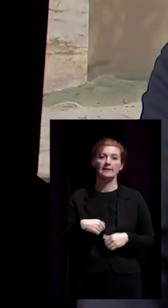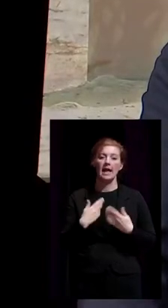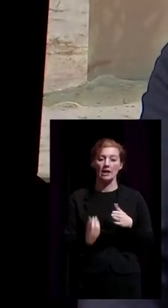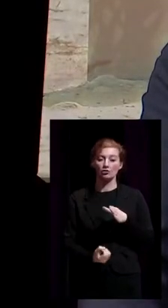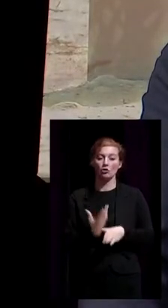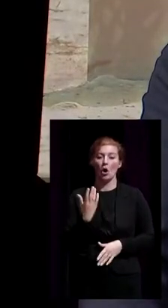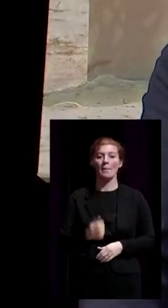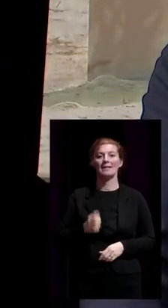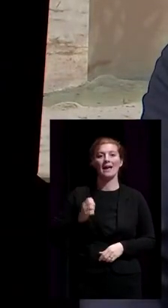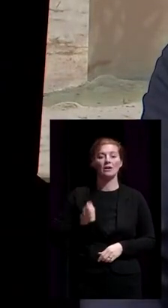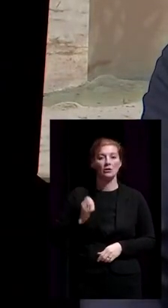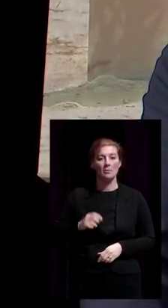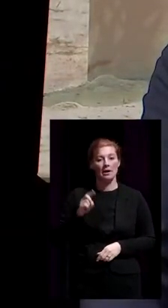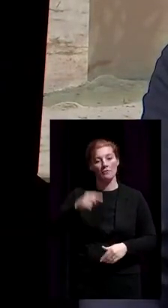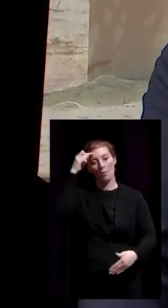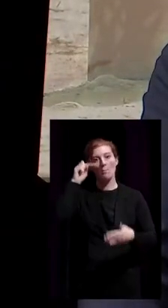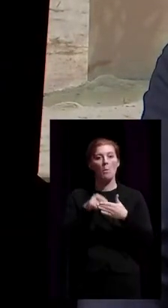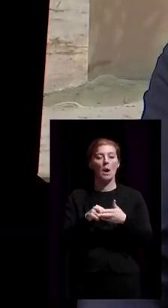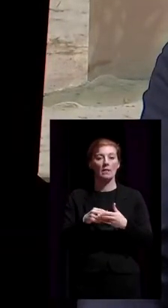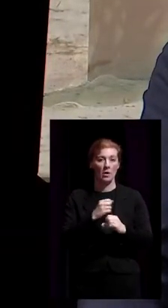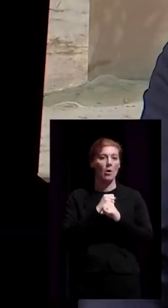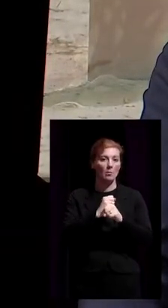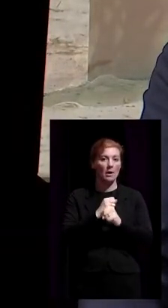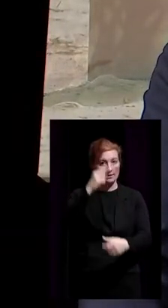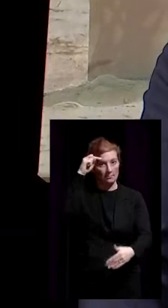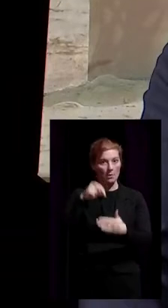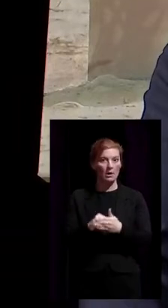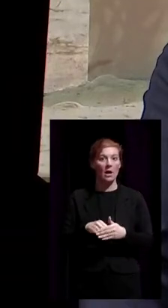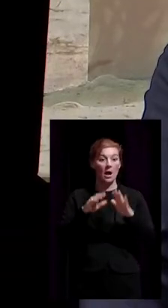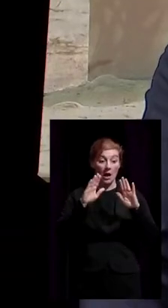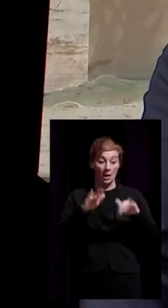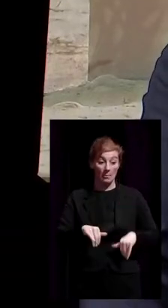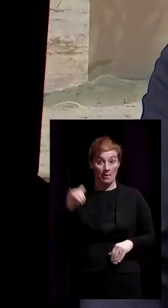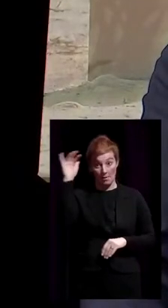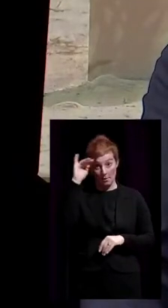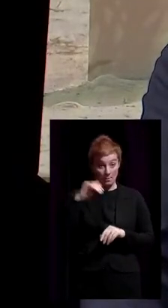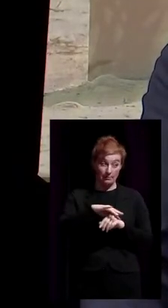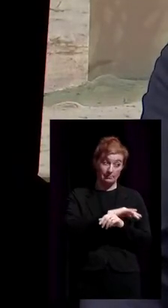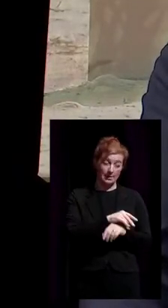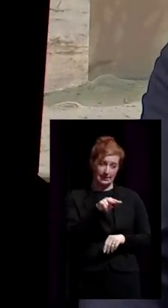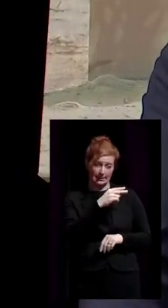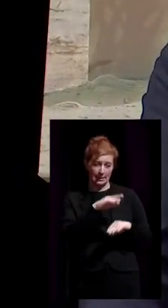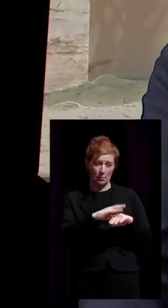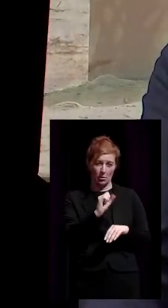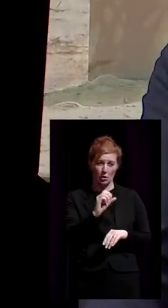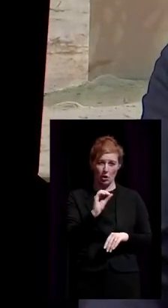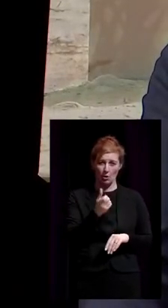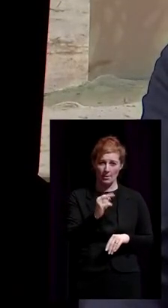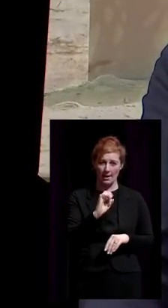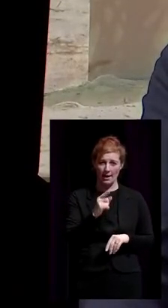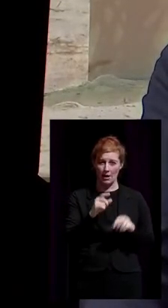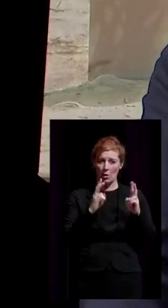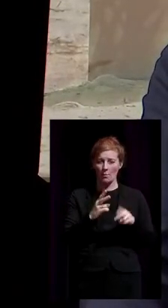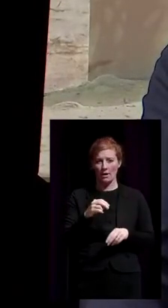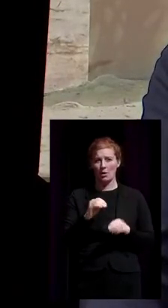engagemang för dessa hållbarhetsmålen. Det som har varit ett problem, nu ser jag på Gabriel här och hoppas han håller med, det är ju att det är